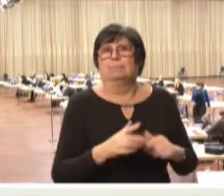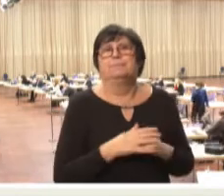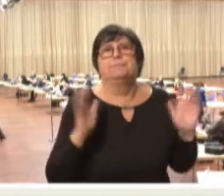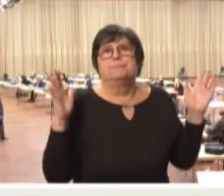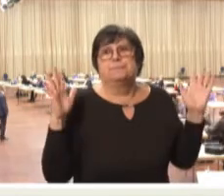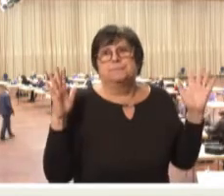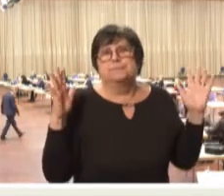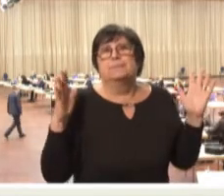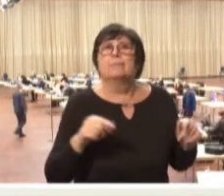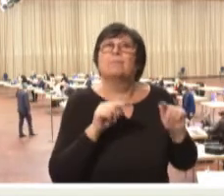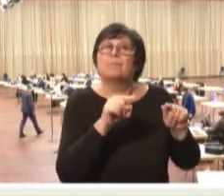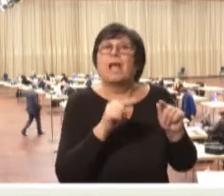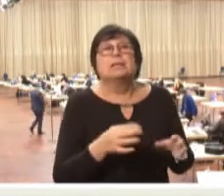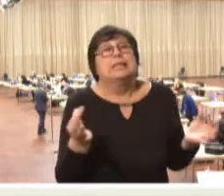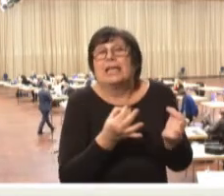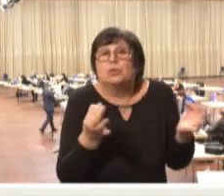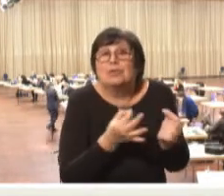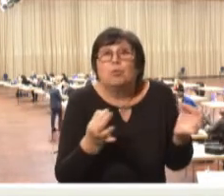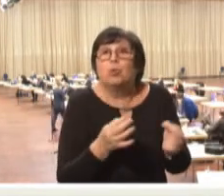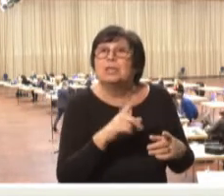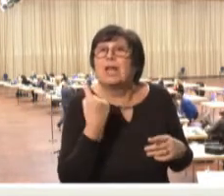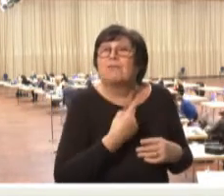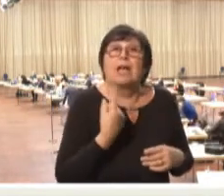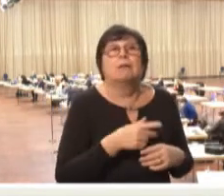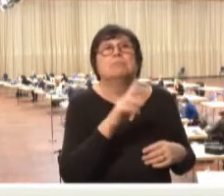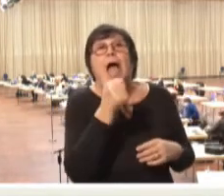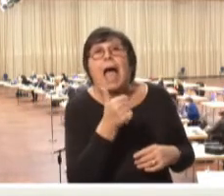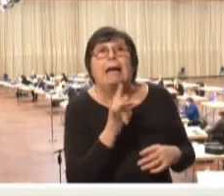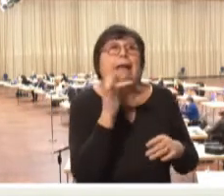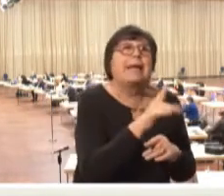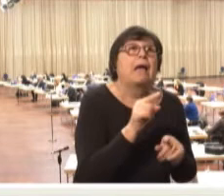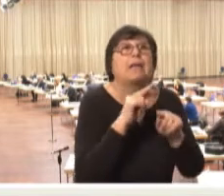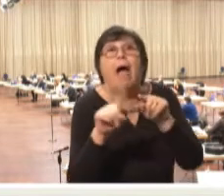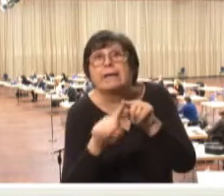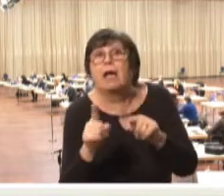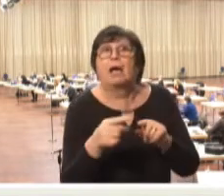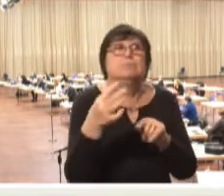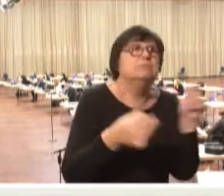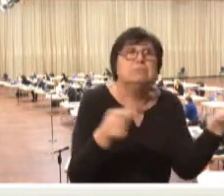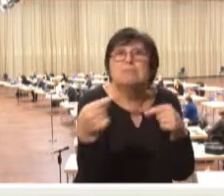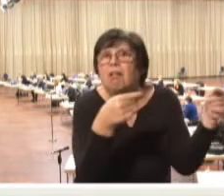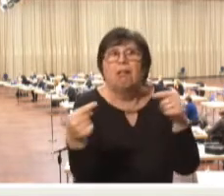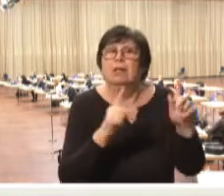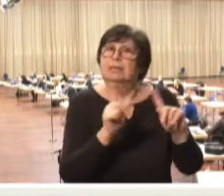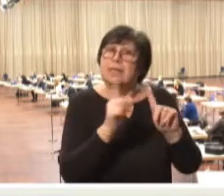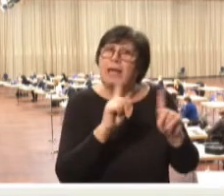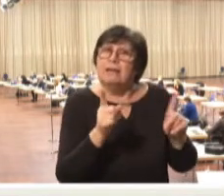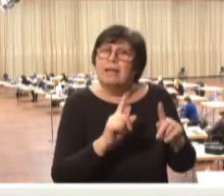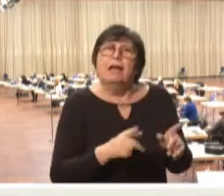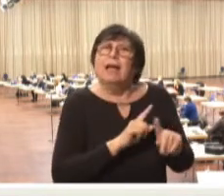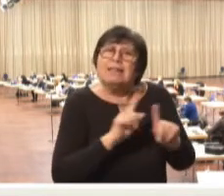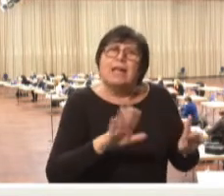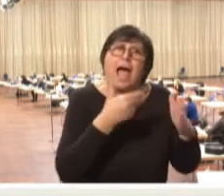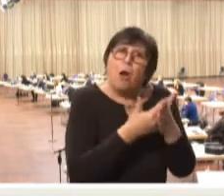Herren. Und das hat dann nichts damit zu tun, dass wir einer gegen den anderen ausspielen. Es kann und es darf nie Aufgabe